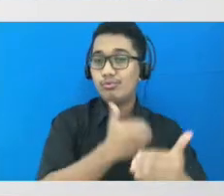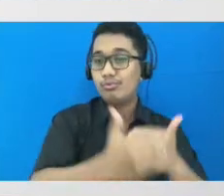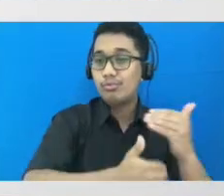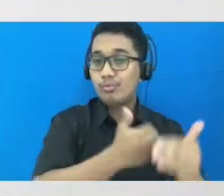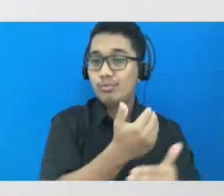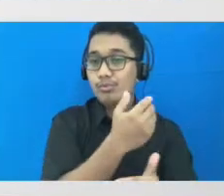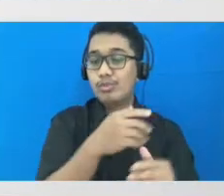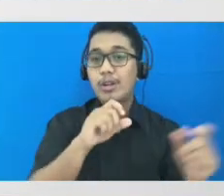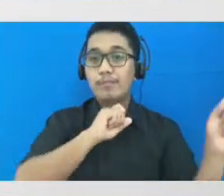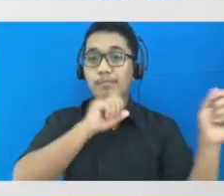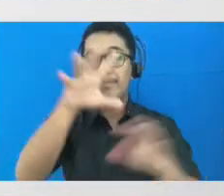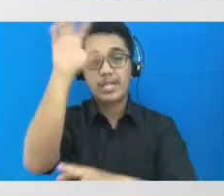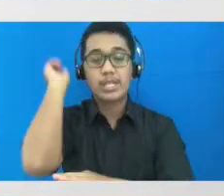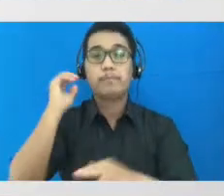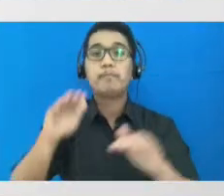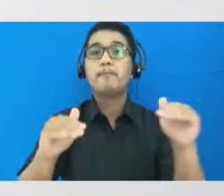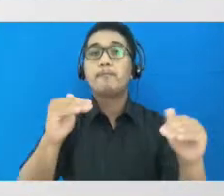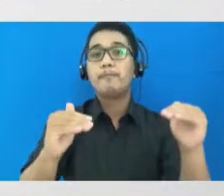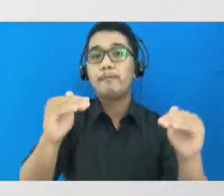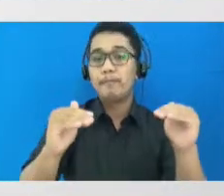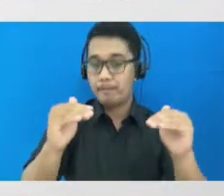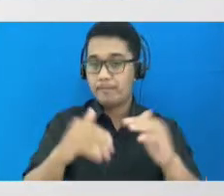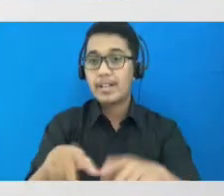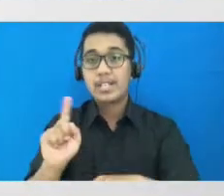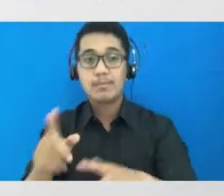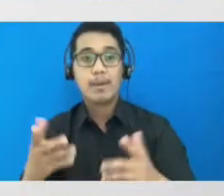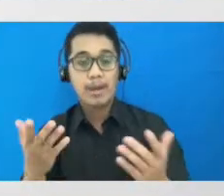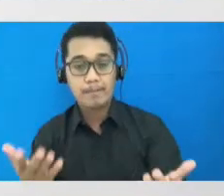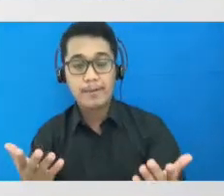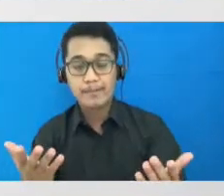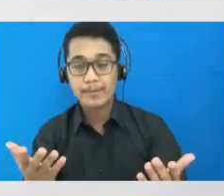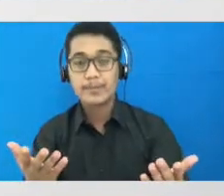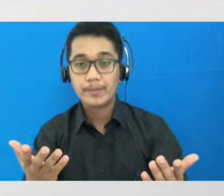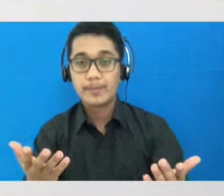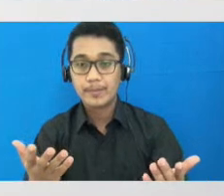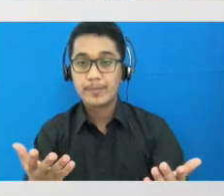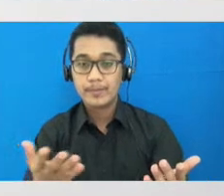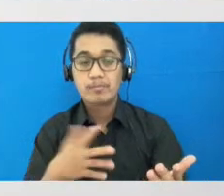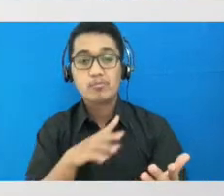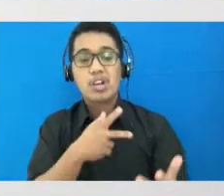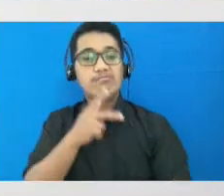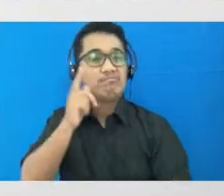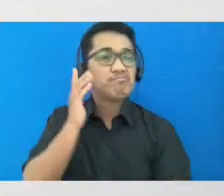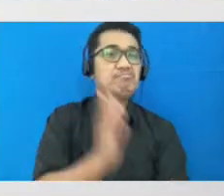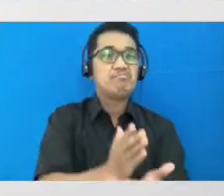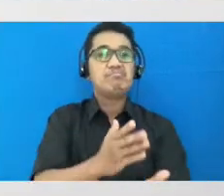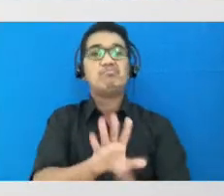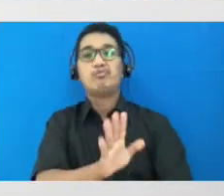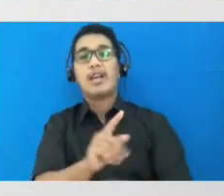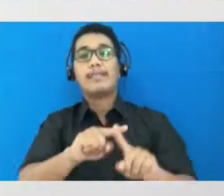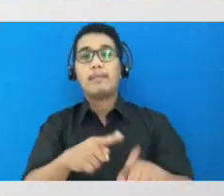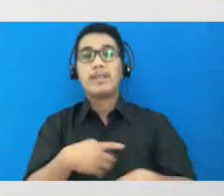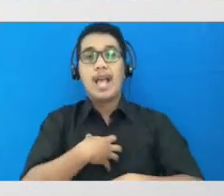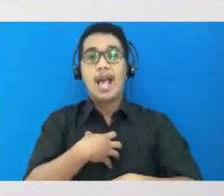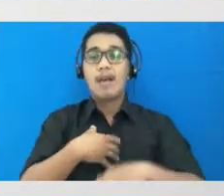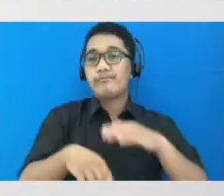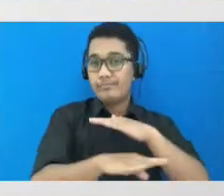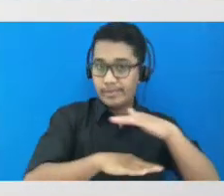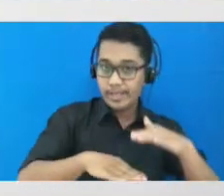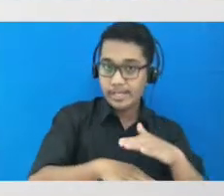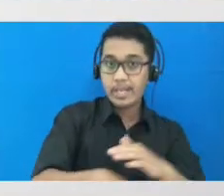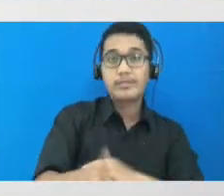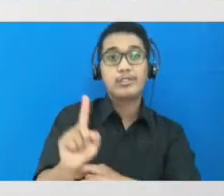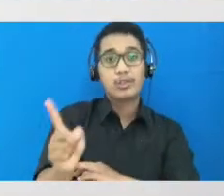prinsip proporsionalitas, karena fundamental rights ini bukan absolute rights, tapi merupakan hak fundamental, sehingga dalam pelaksanaannya